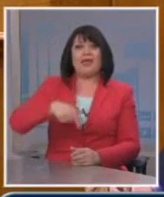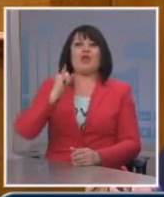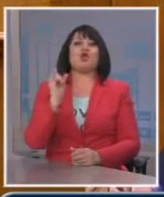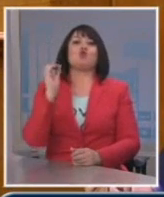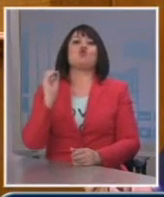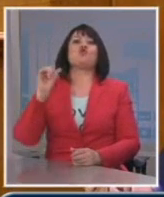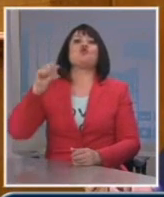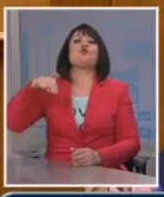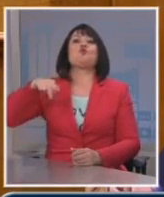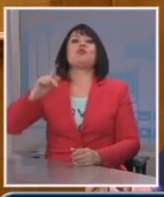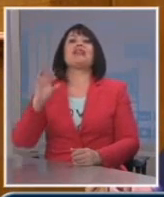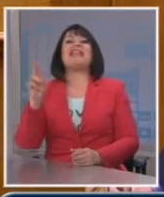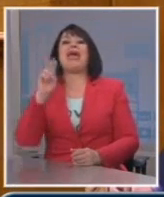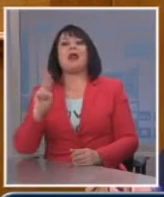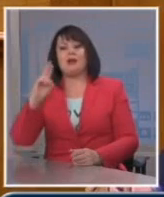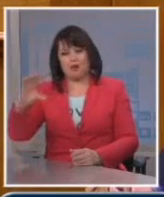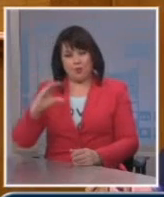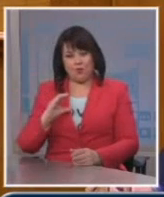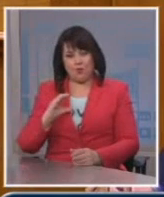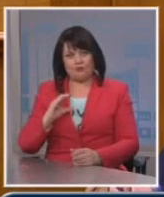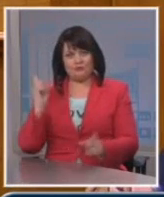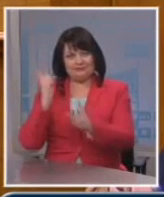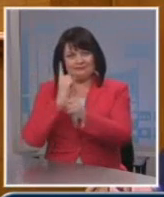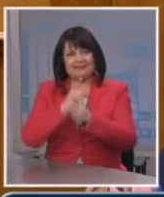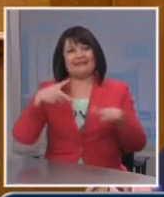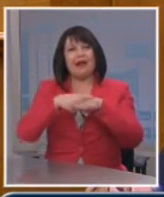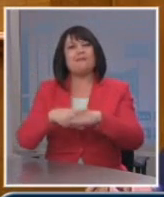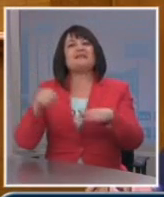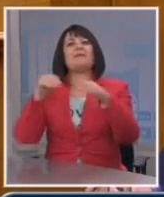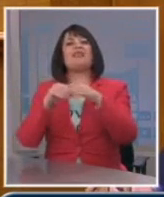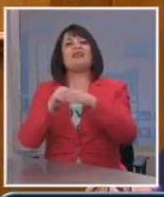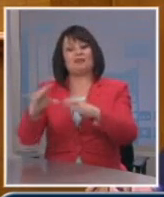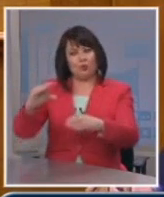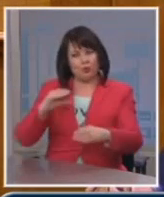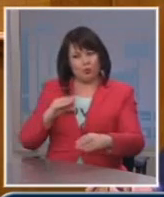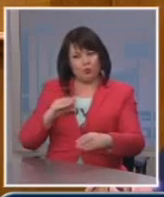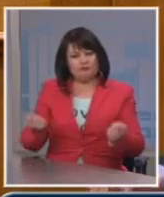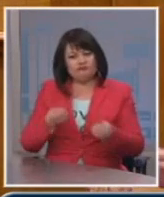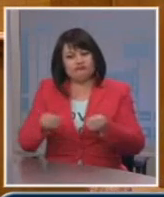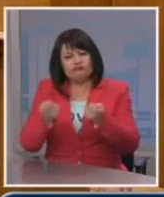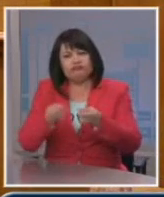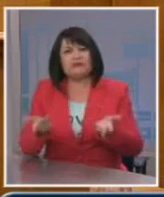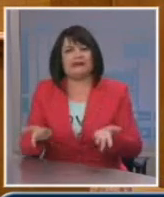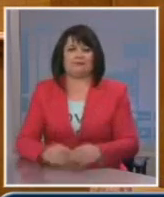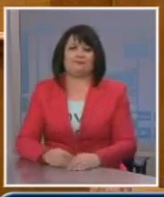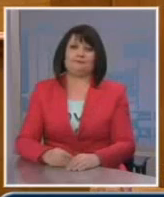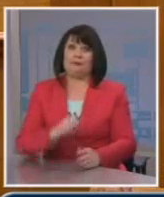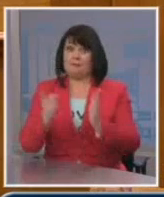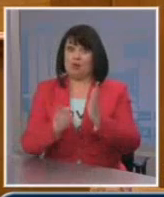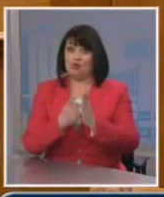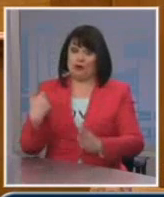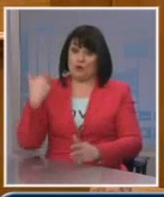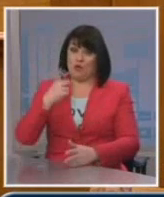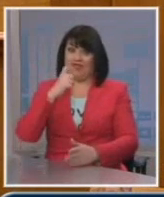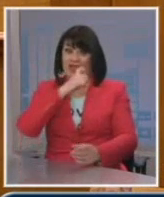την εξειδίκευση των δράσεων της Ευρωπαϊκής Τράπεζας Επενδύσεων. Επίσης, για πρώτη φορά μετά από μια